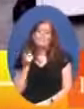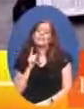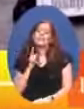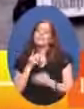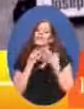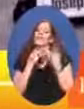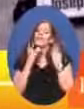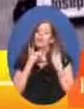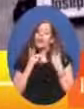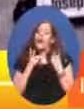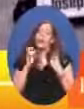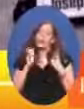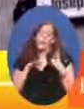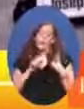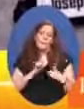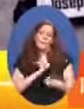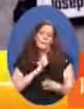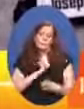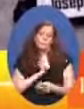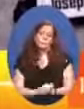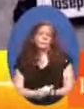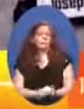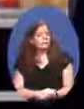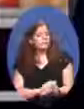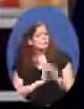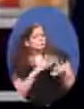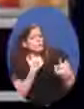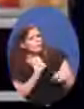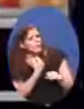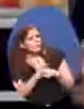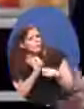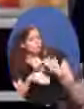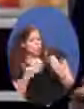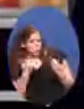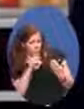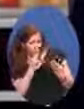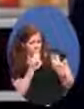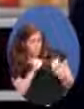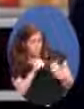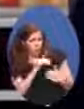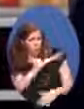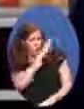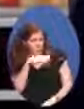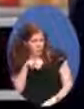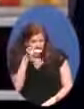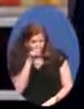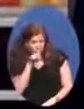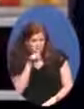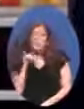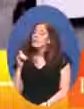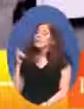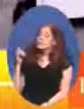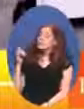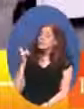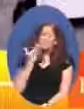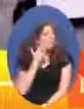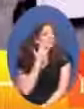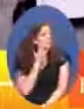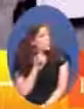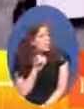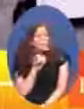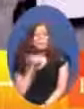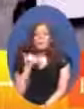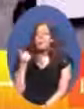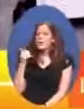אבל בעיקר תורמים פרטיים. ומה עשיתם לאחרונה? את היית ברמת הגולן? כן. מתי?